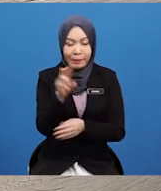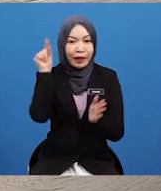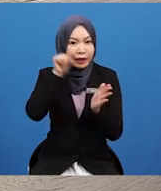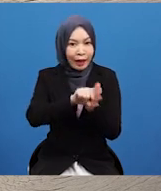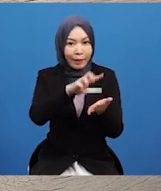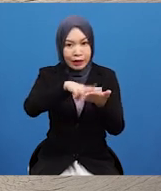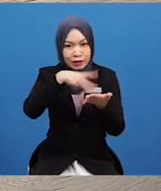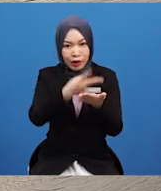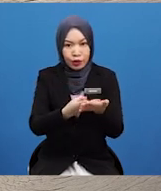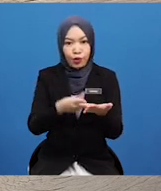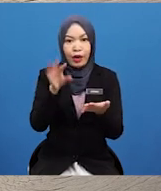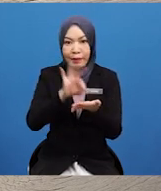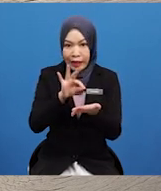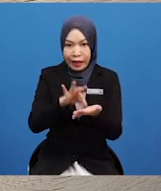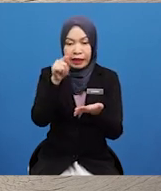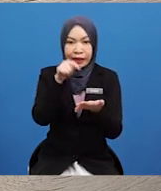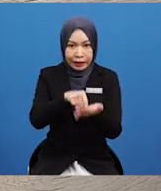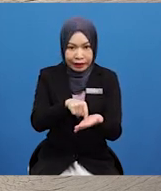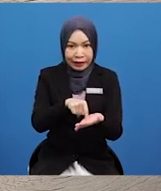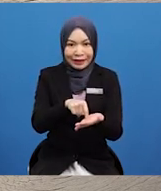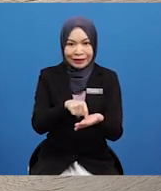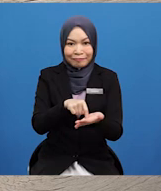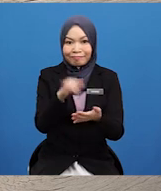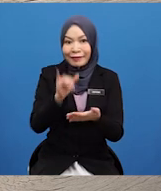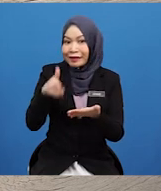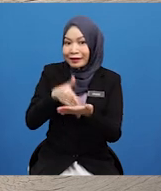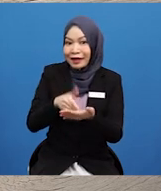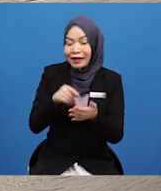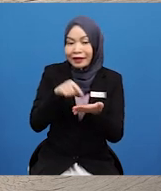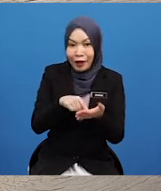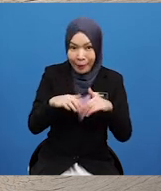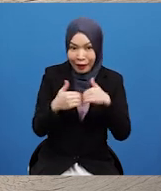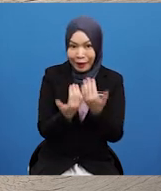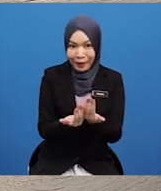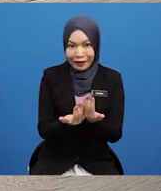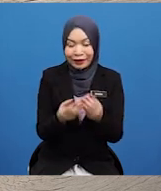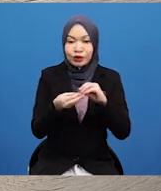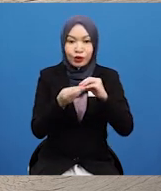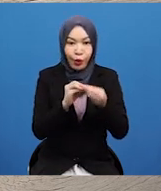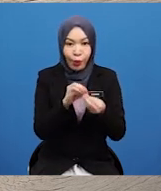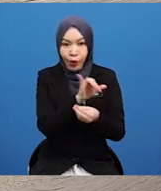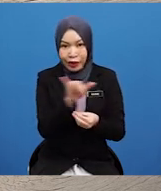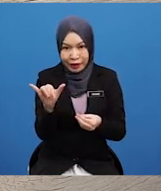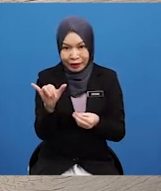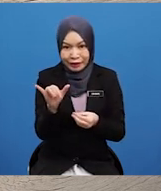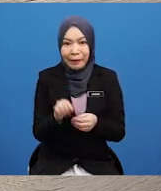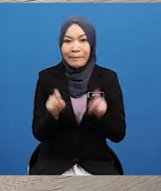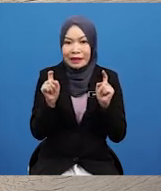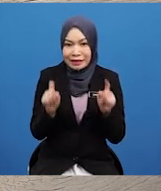statistik yang tengah ini pula bagaimana? Angka-angkanya pelajar pasti sudah tahu